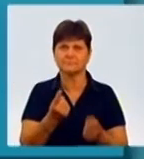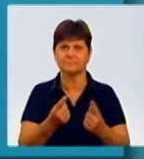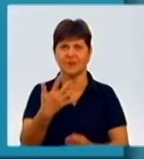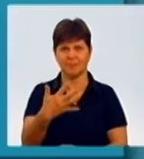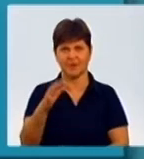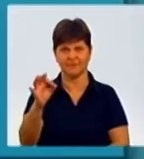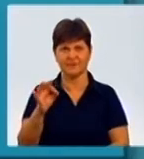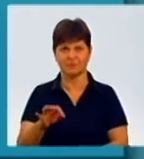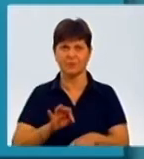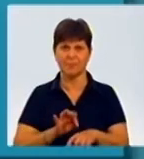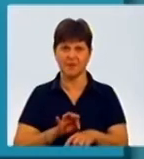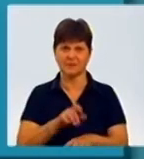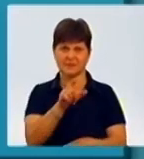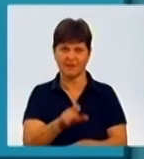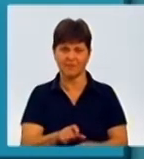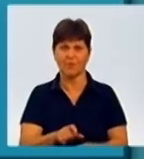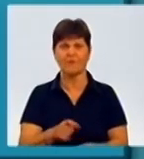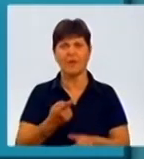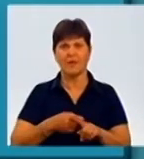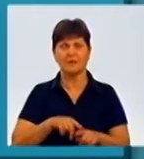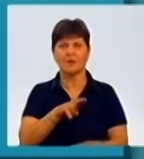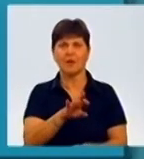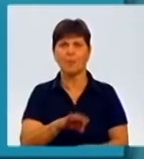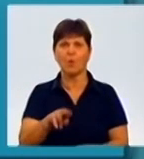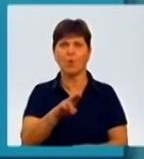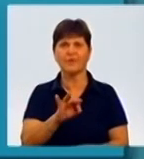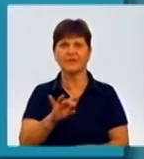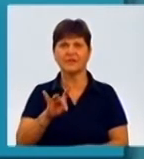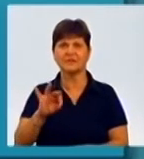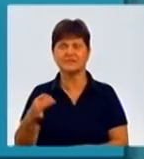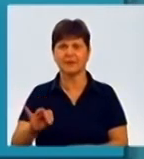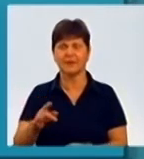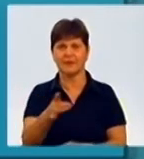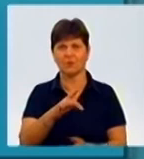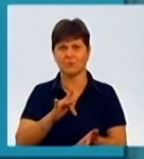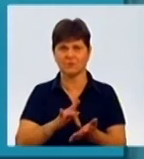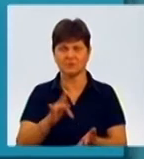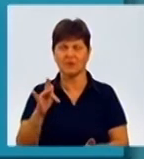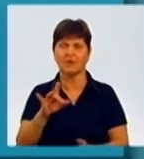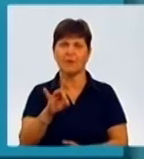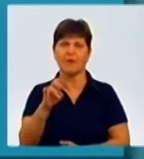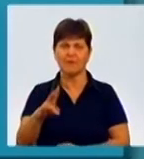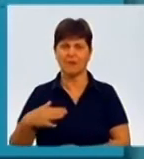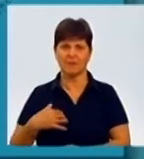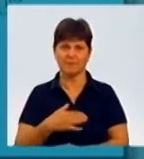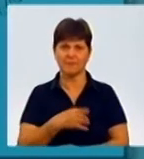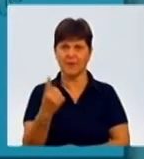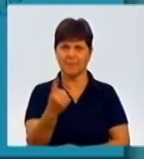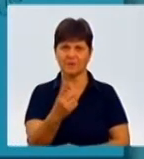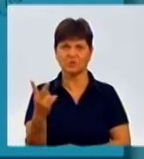5% пацієнток. За даними Подільського регіонального центру онкології, в нашому регіоні рак молочної залози в першій-другій